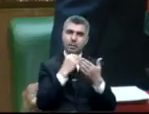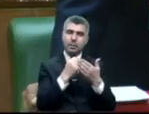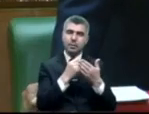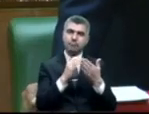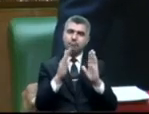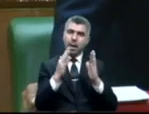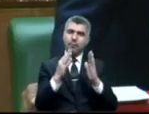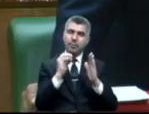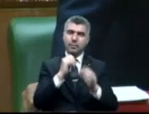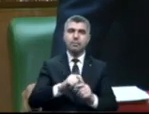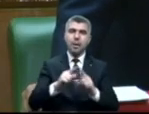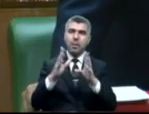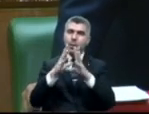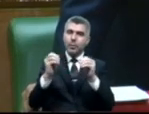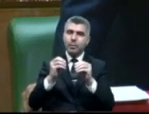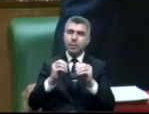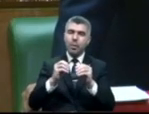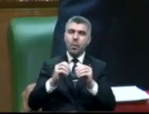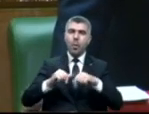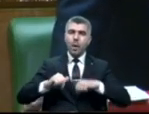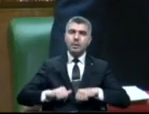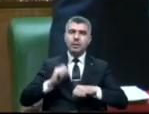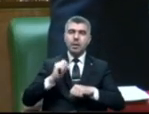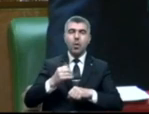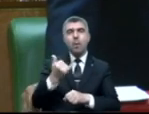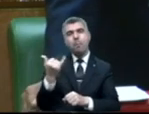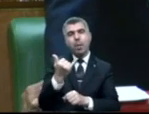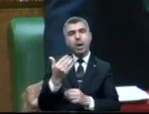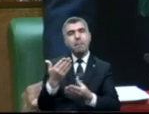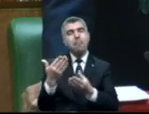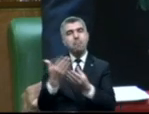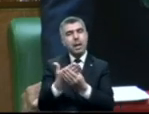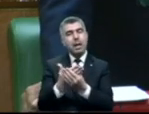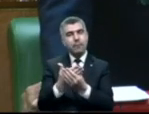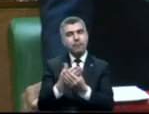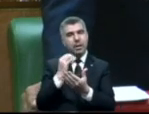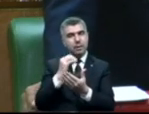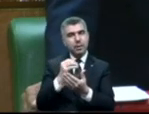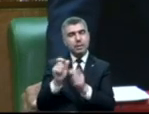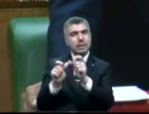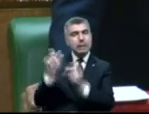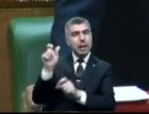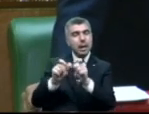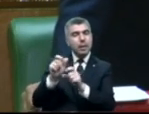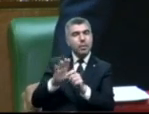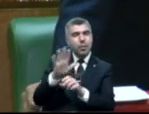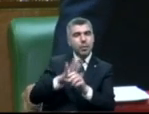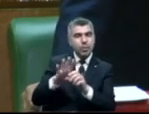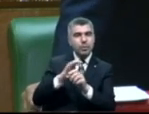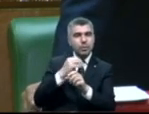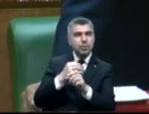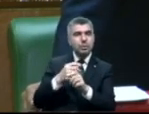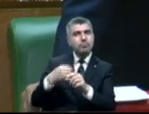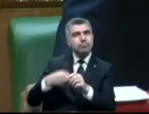السيدة الوزيرة ونتفهم غياب السيد الوزير، ولكن نظرا لأهمية الملف والمعاناة القوية ديال هذه الفئة نلتمس منكم